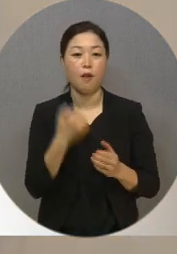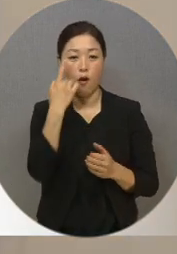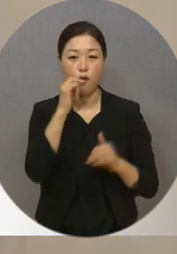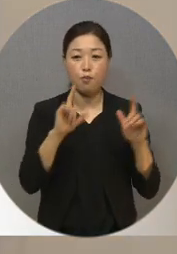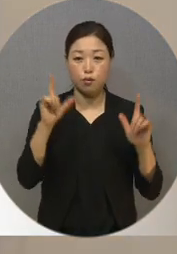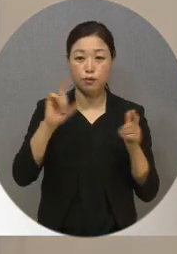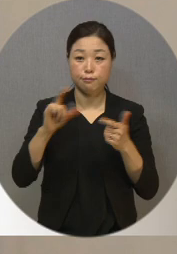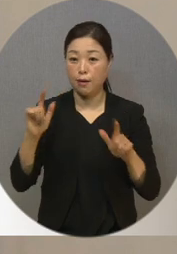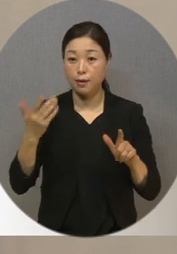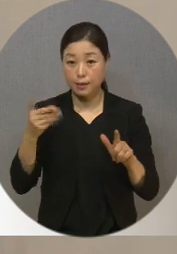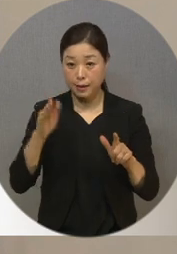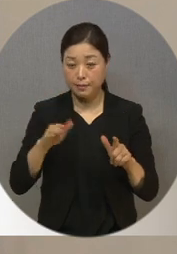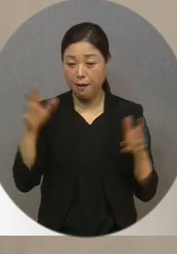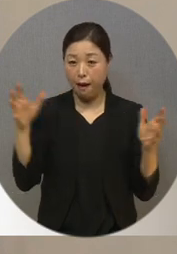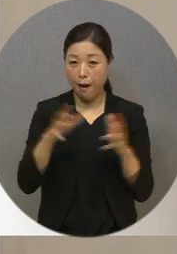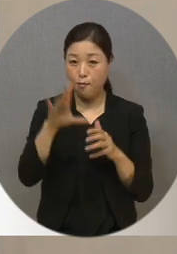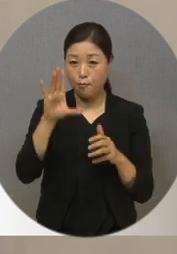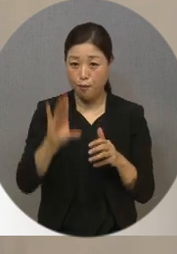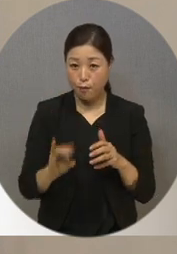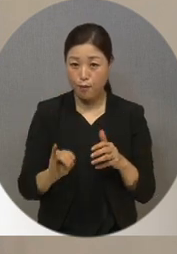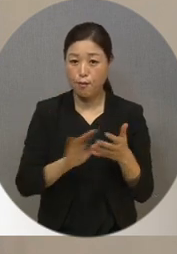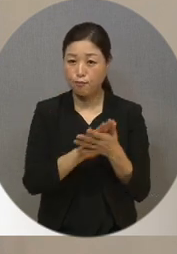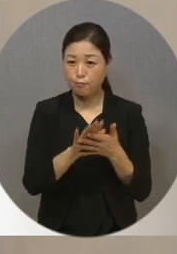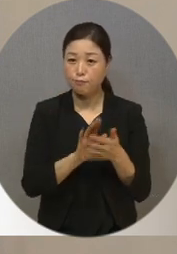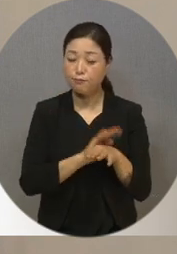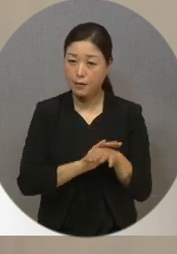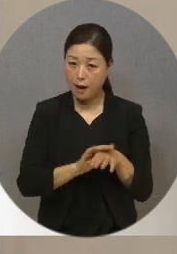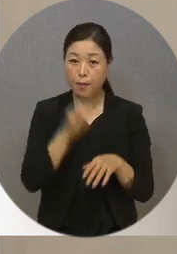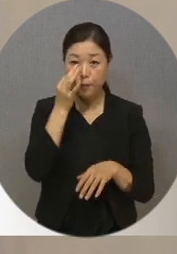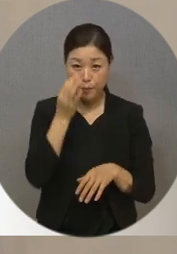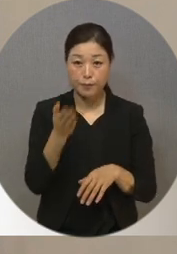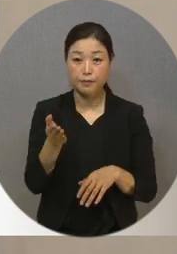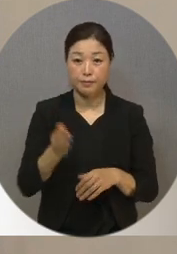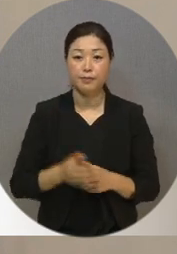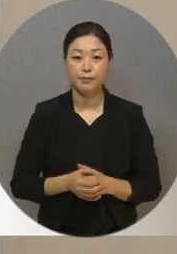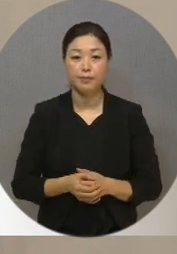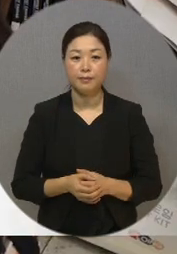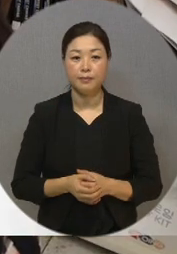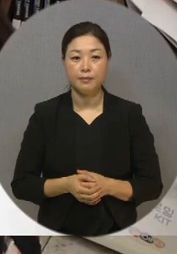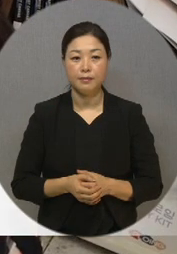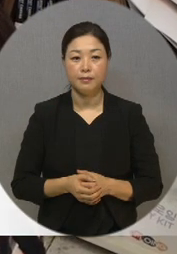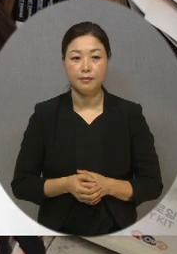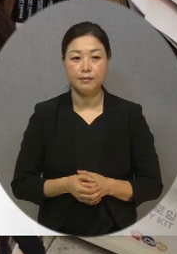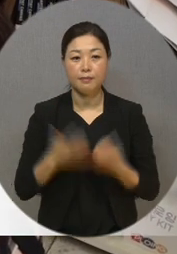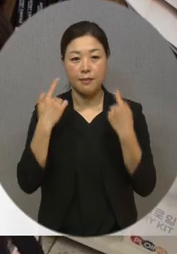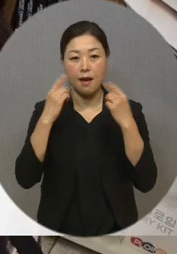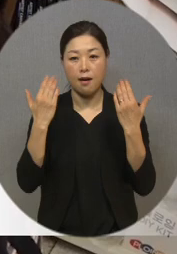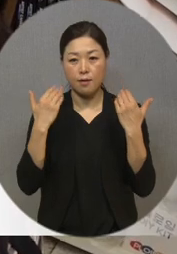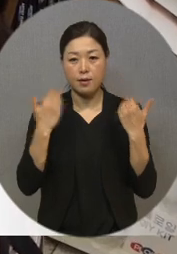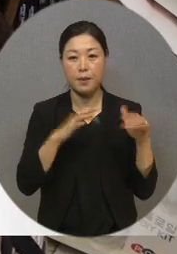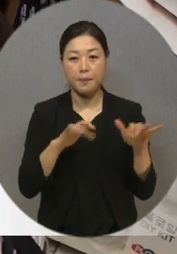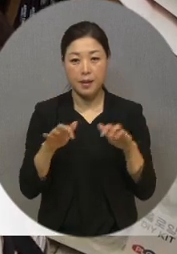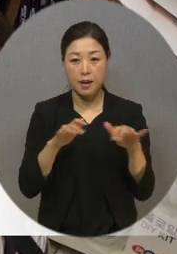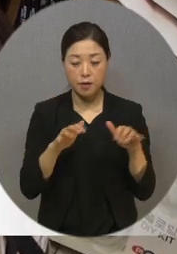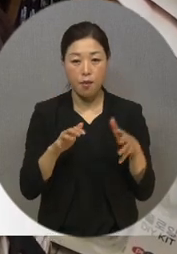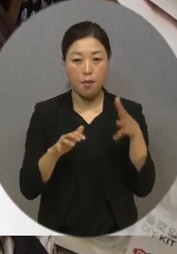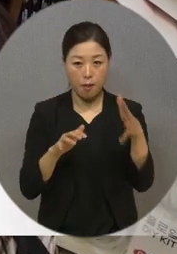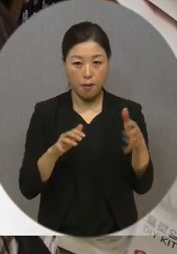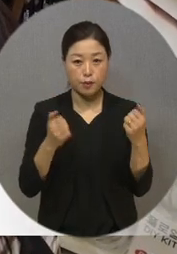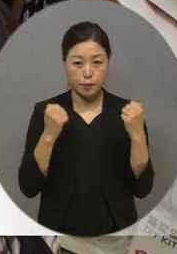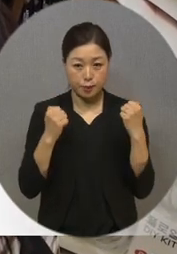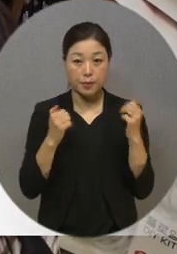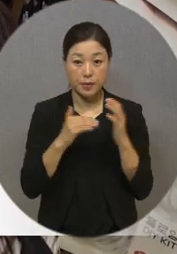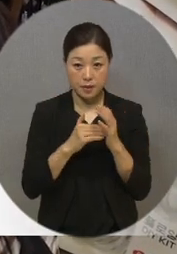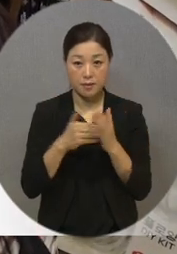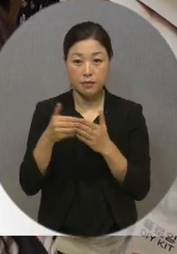뿐 조화롭게 어울릴 수 있다는 것을 보여줍니다. 대학에서 피아노가 주 전공이었던